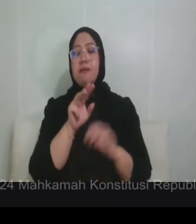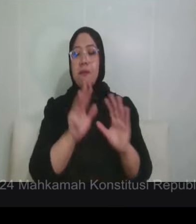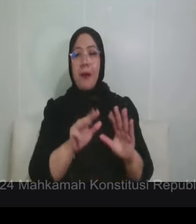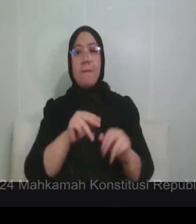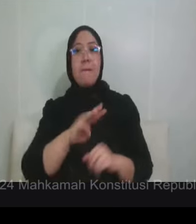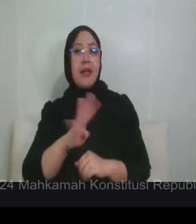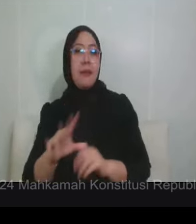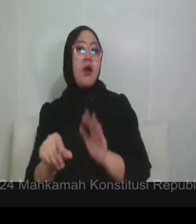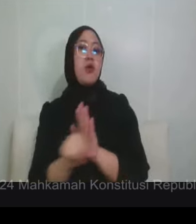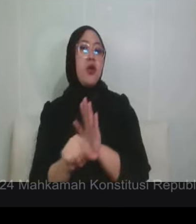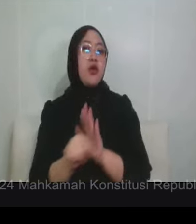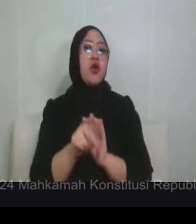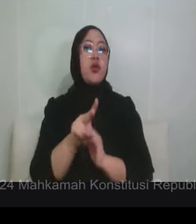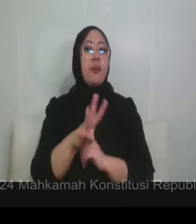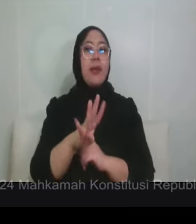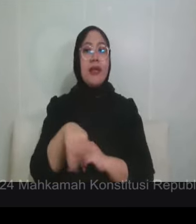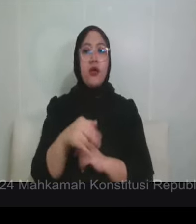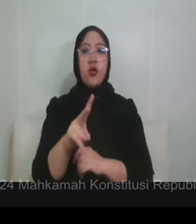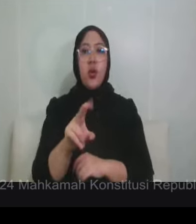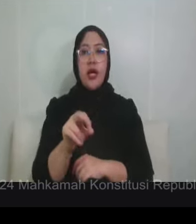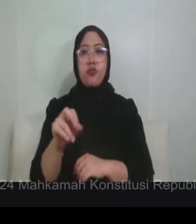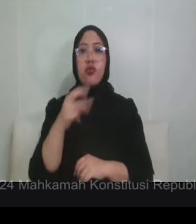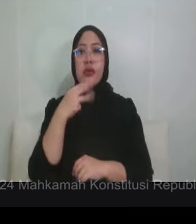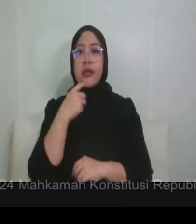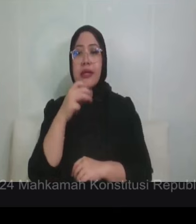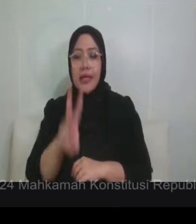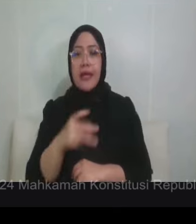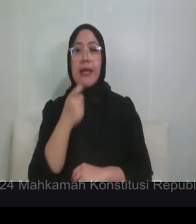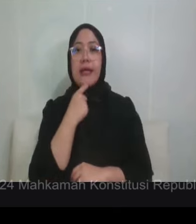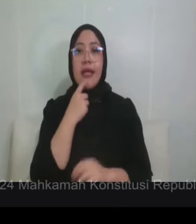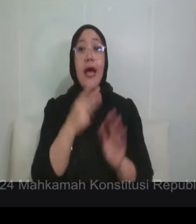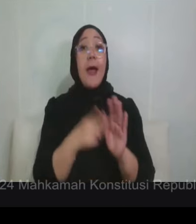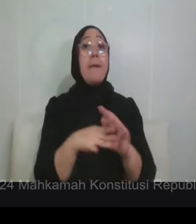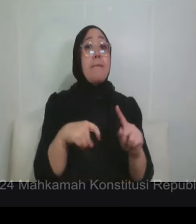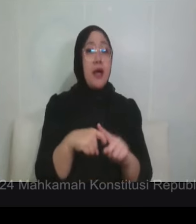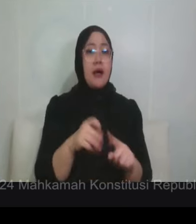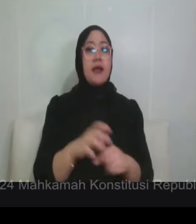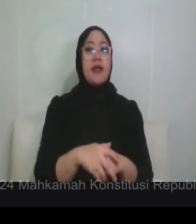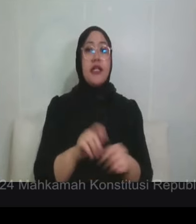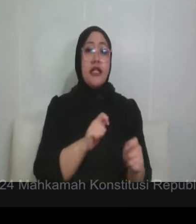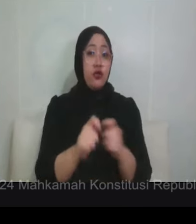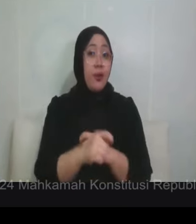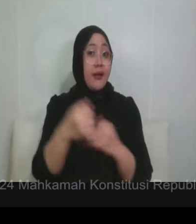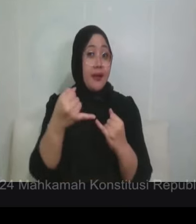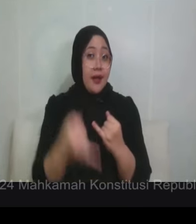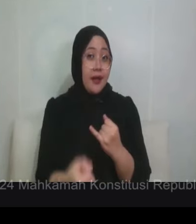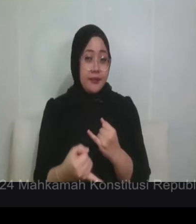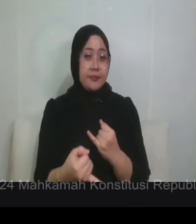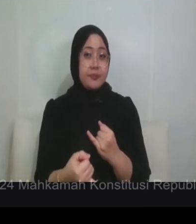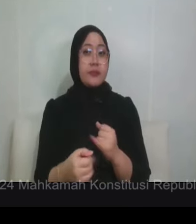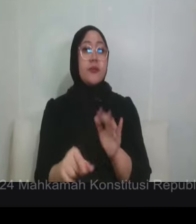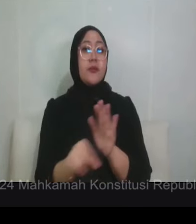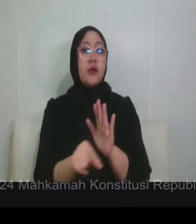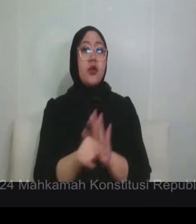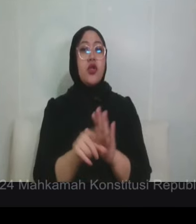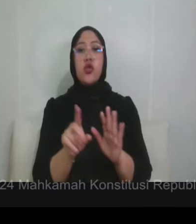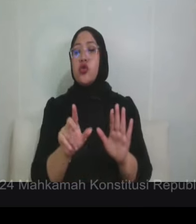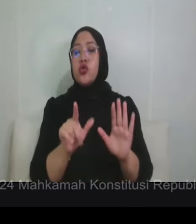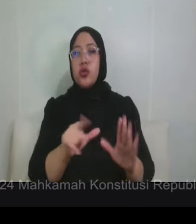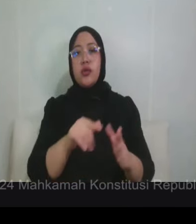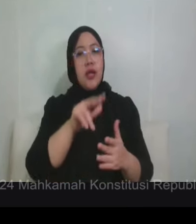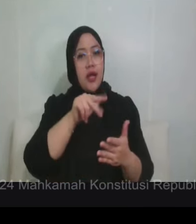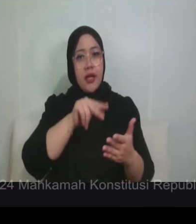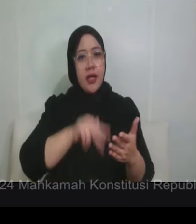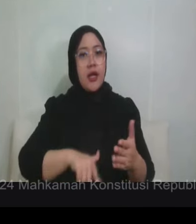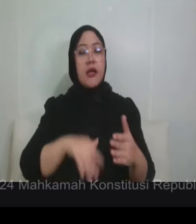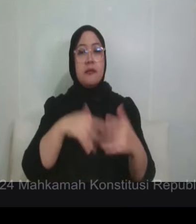24 Tahun 2003 tentang Mahkamah Konstitusi Sebagaimana telah diubah terakhir dan seterusnya dianggap dibacakan